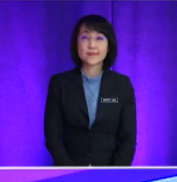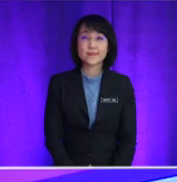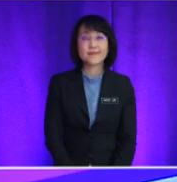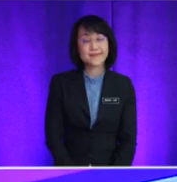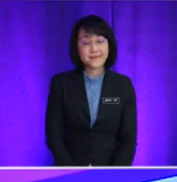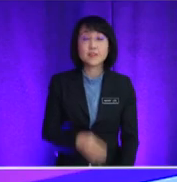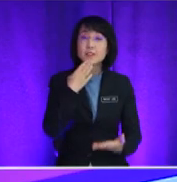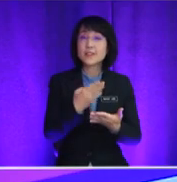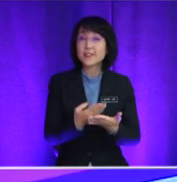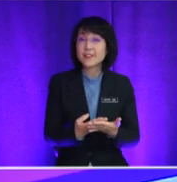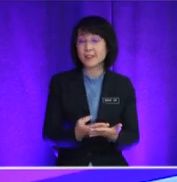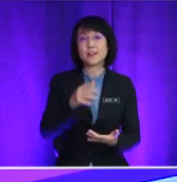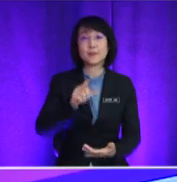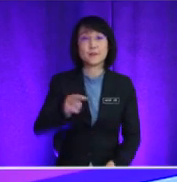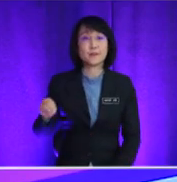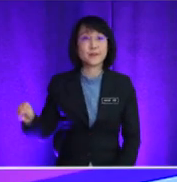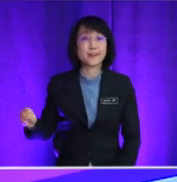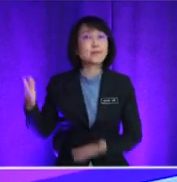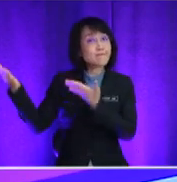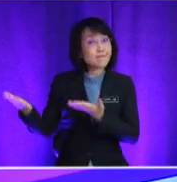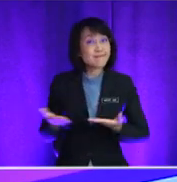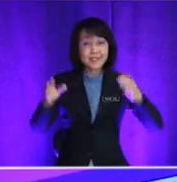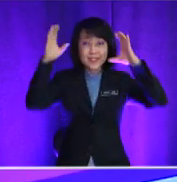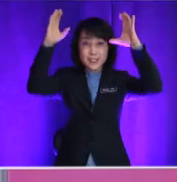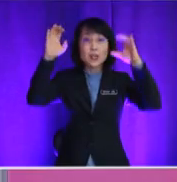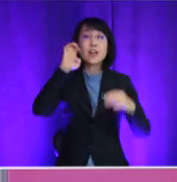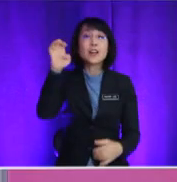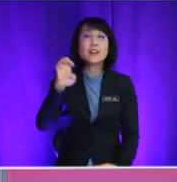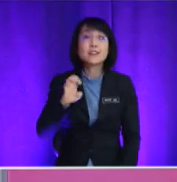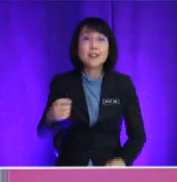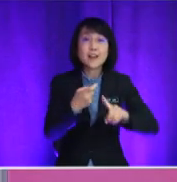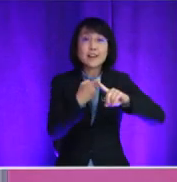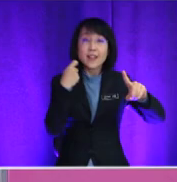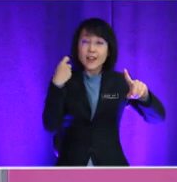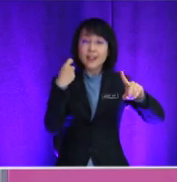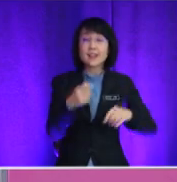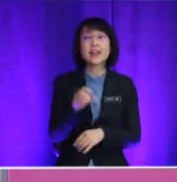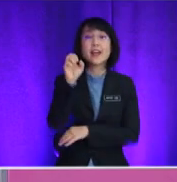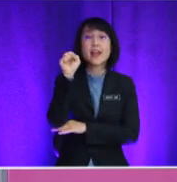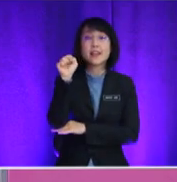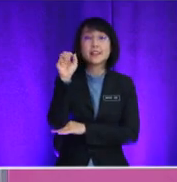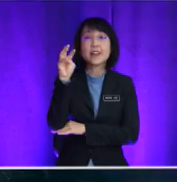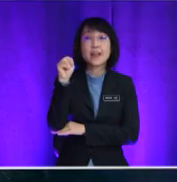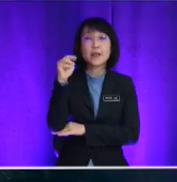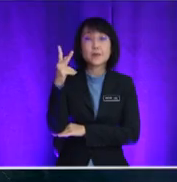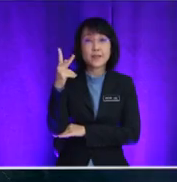Baiklah murid-murid Ayo kita persilahkan Cikgu Eliza dari sekolah menengah kebangsaan perempuan materi sekolah